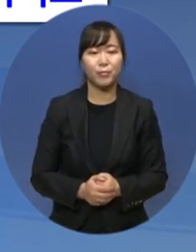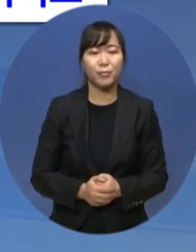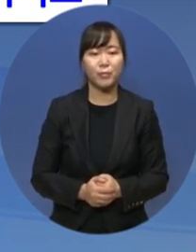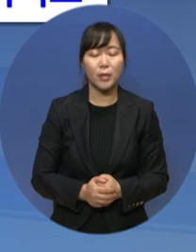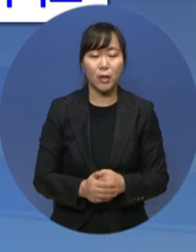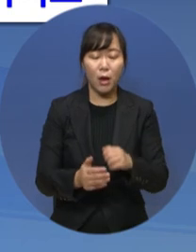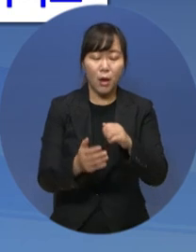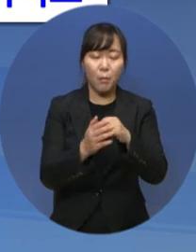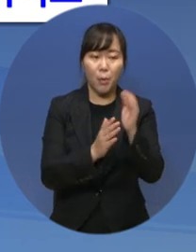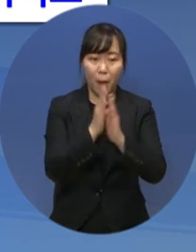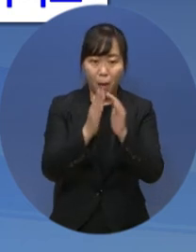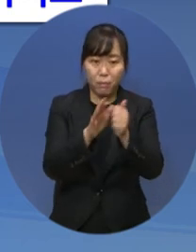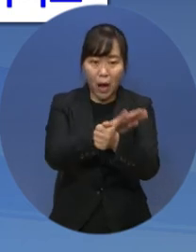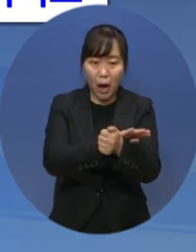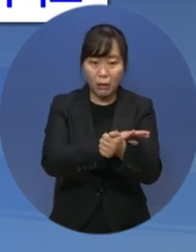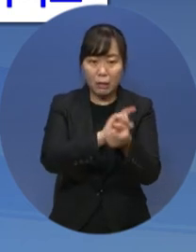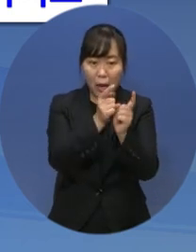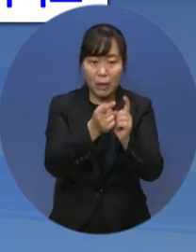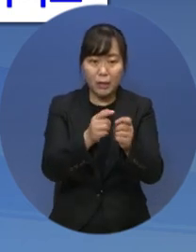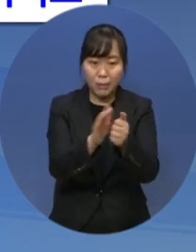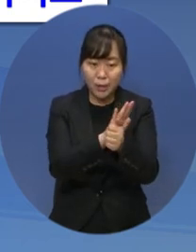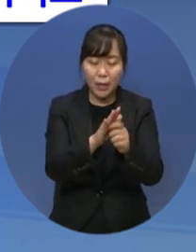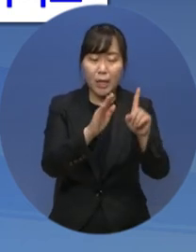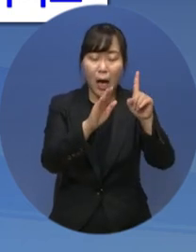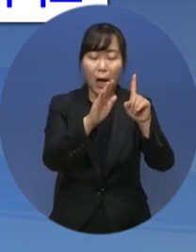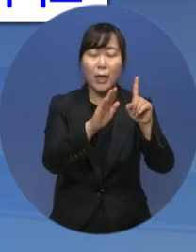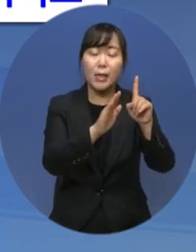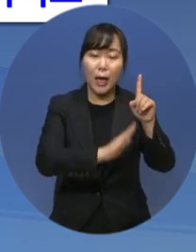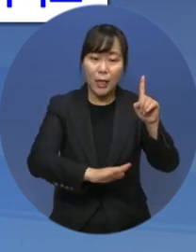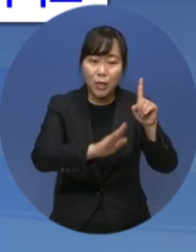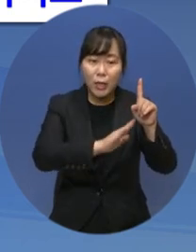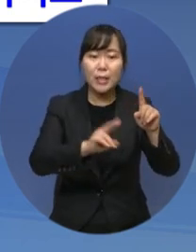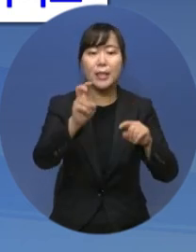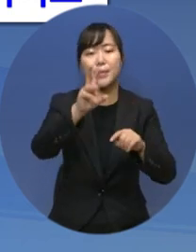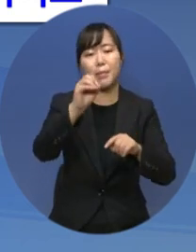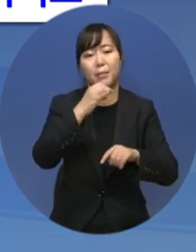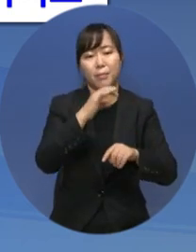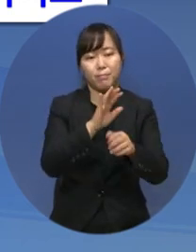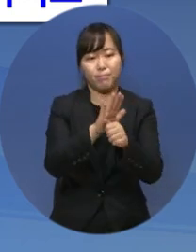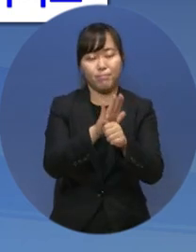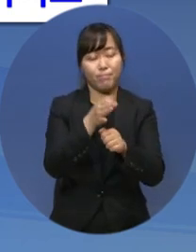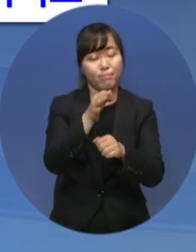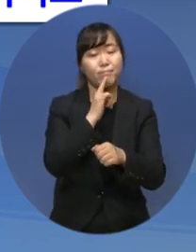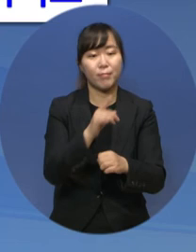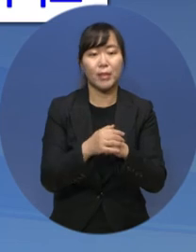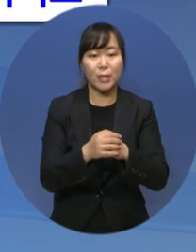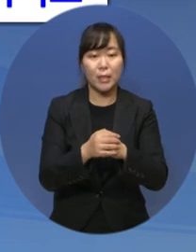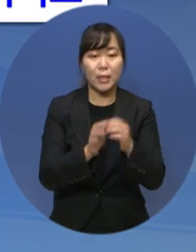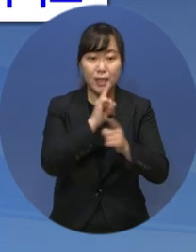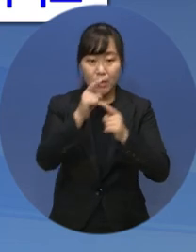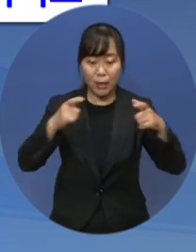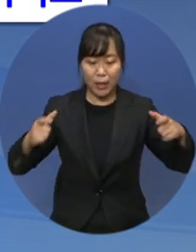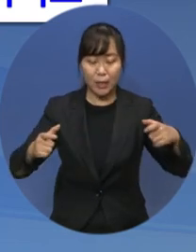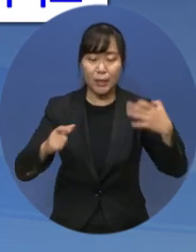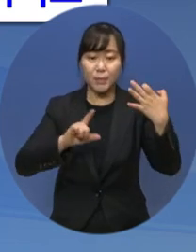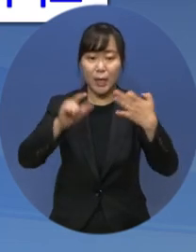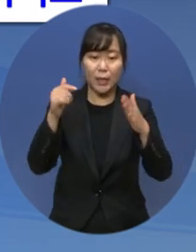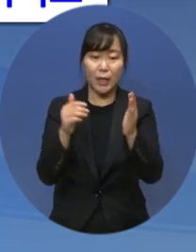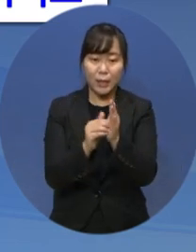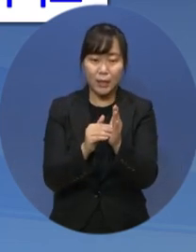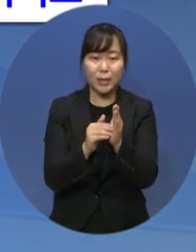벌초 대행 서비스의 경우 한 가정당 최대 20만 원을 지원합니다. 신청 기간은 오는